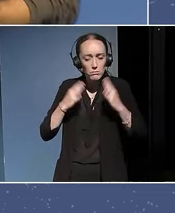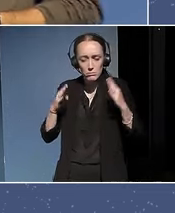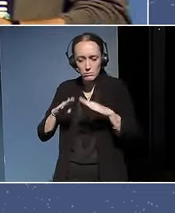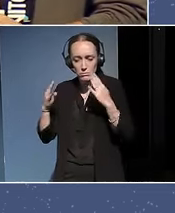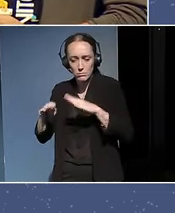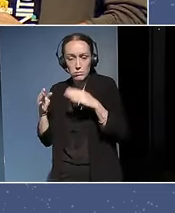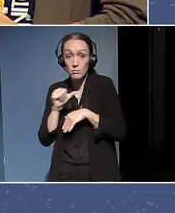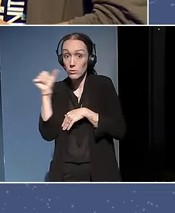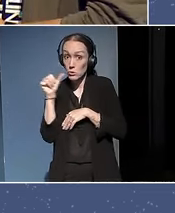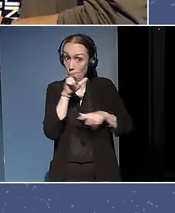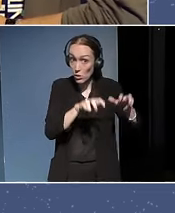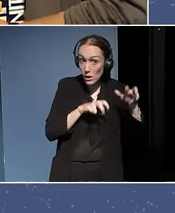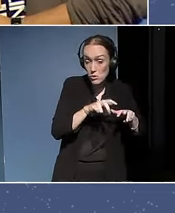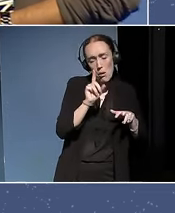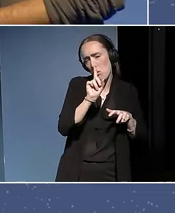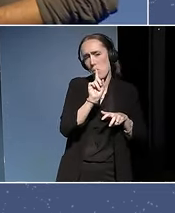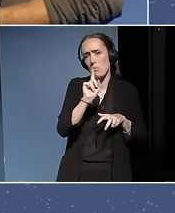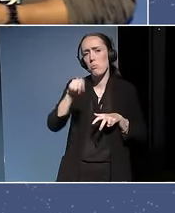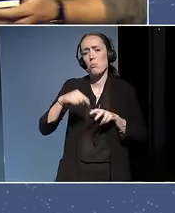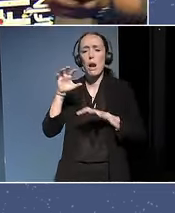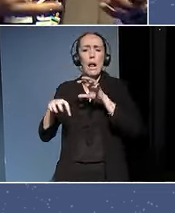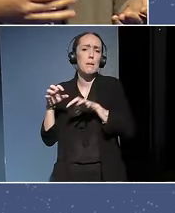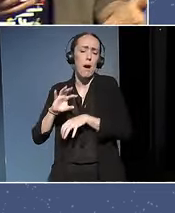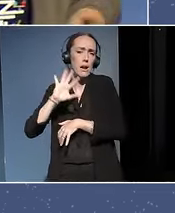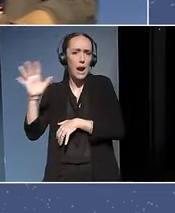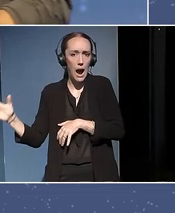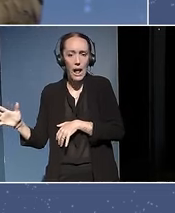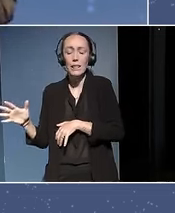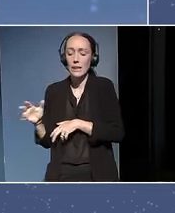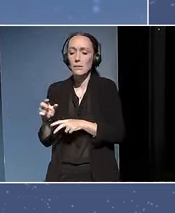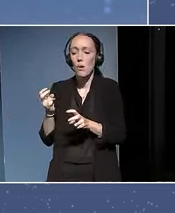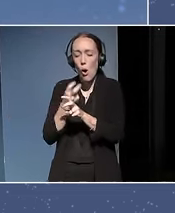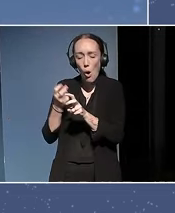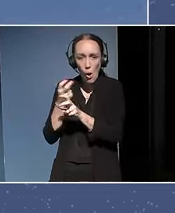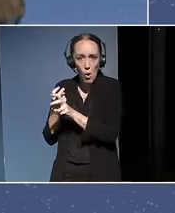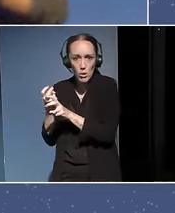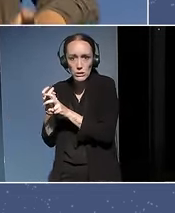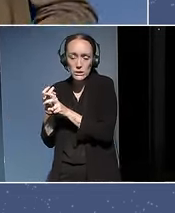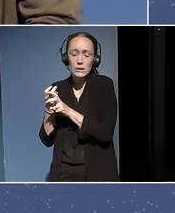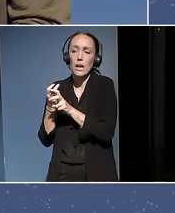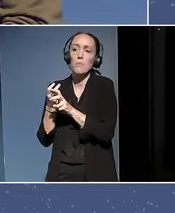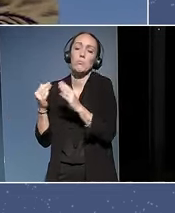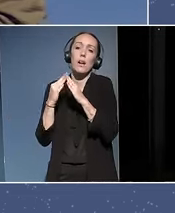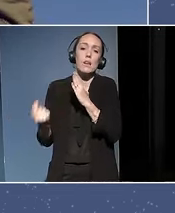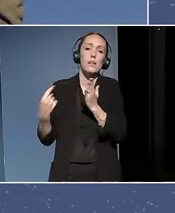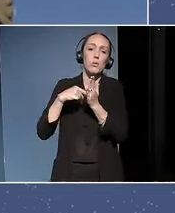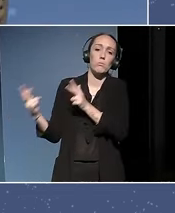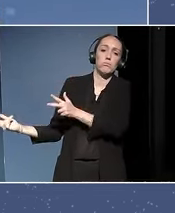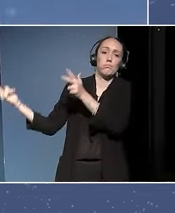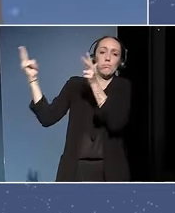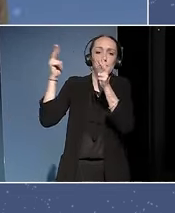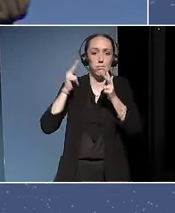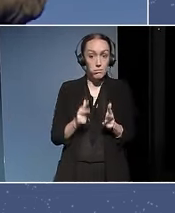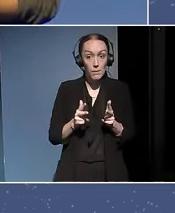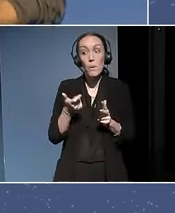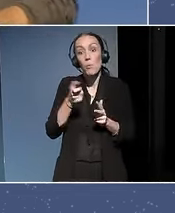altri di altri animali Eh e li ha portati poi a a casa diciamo così perché allora ancora